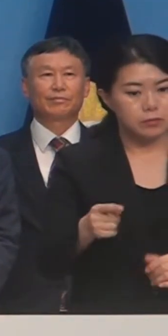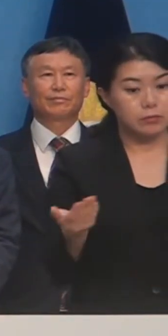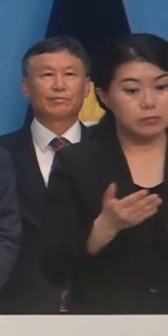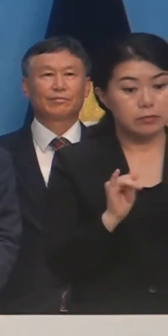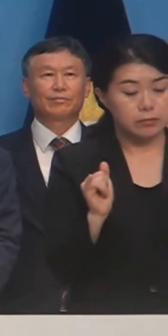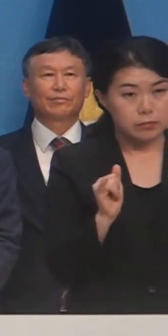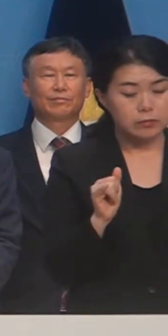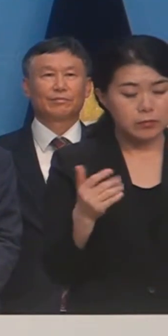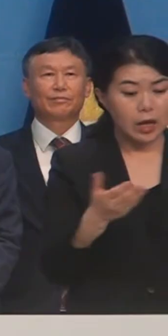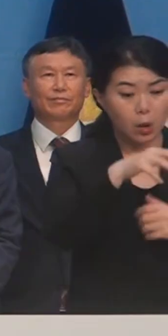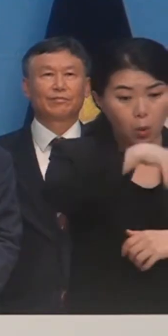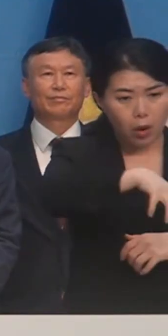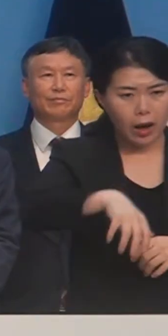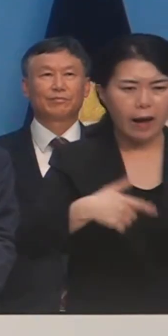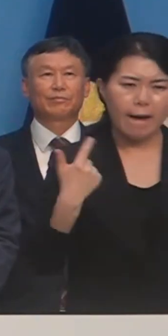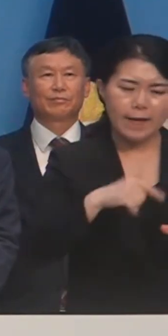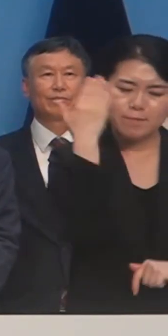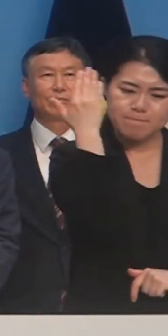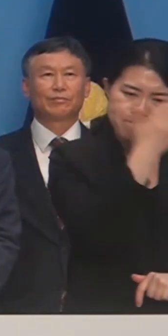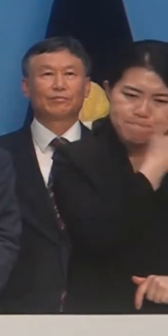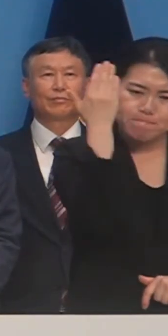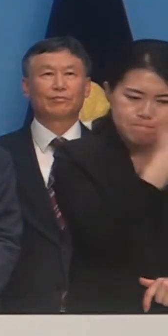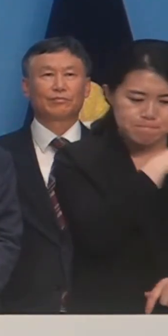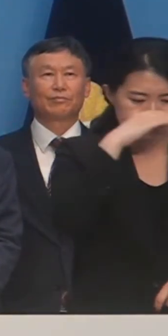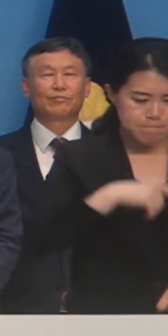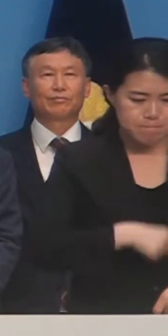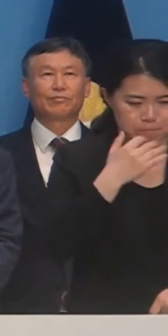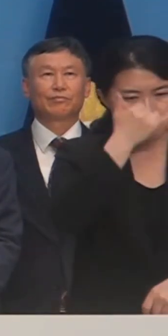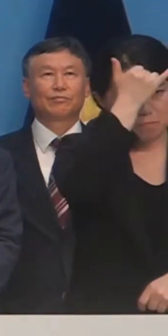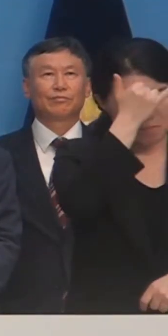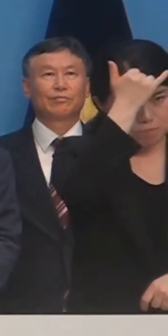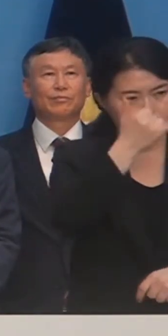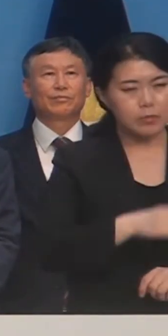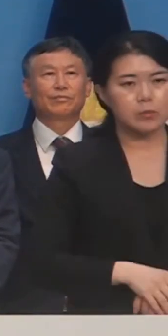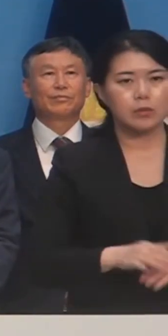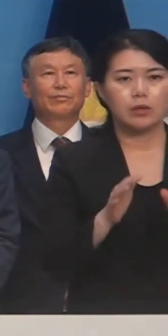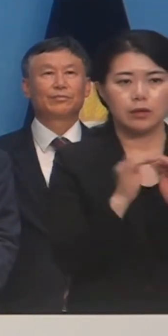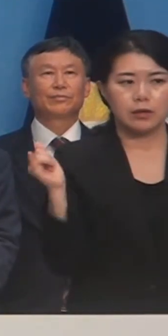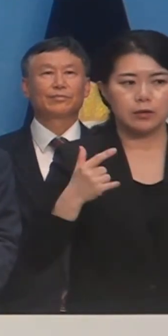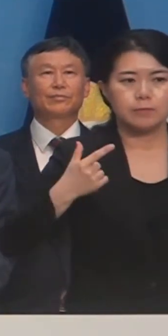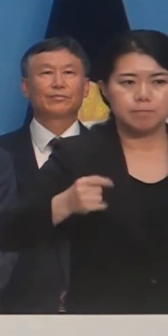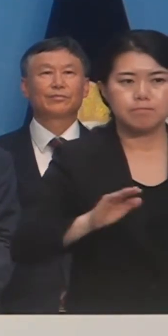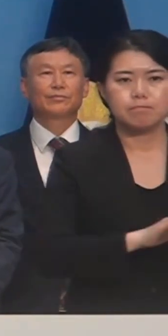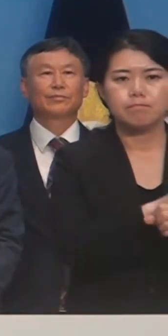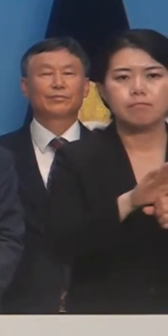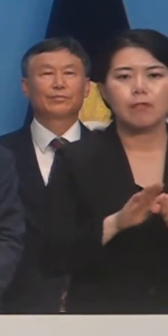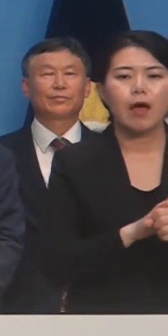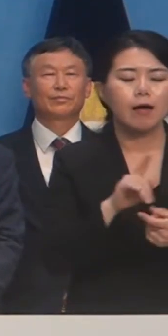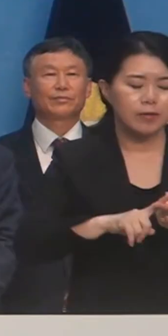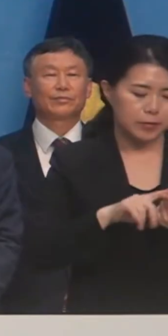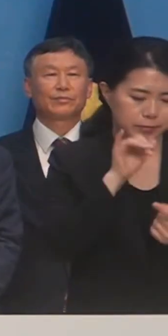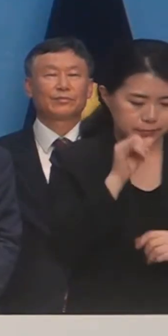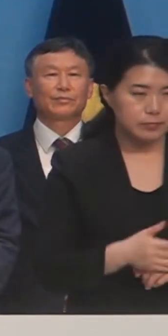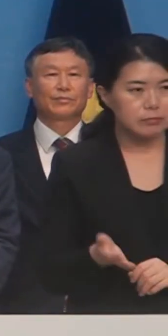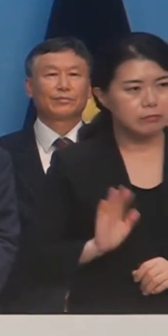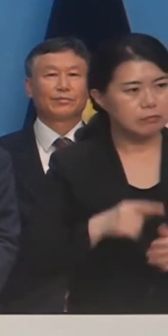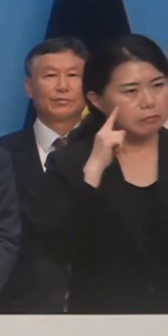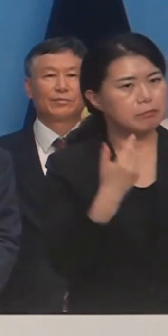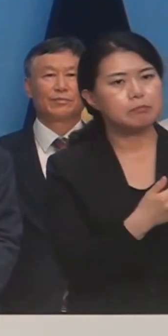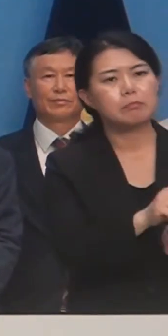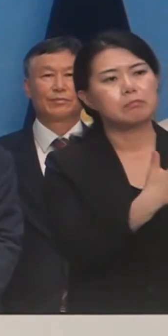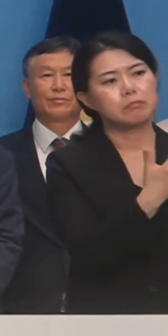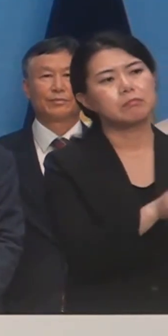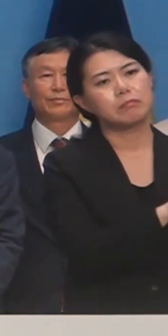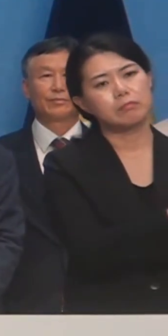곳에는 언제나 청렴, 결백, 정직, 도덕성, 인간의 사랑을 남겼습니다. 반대로